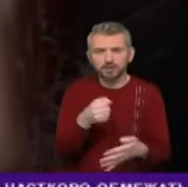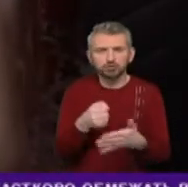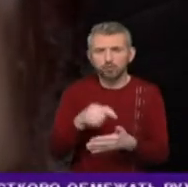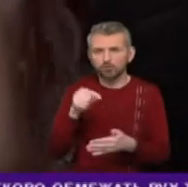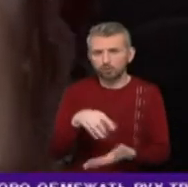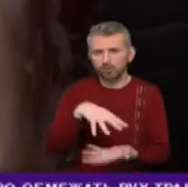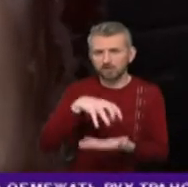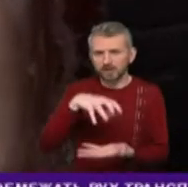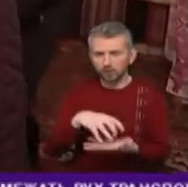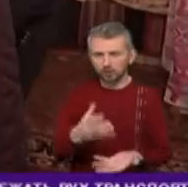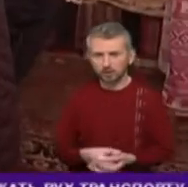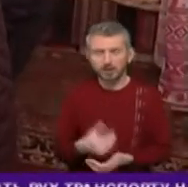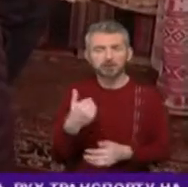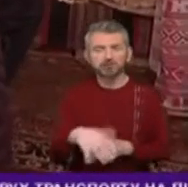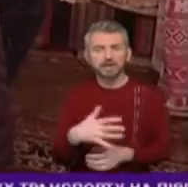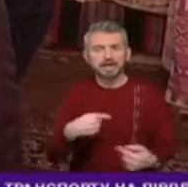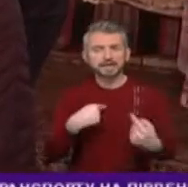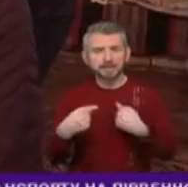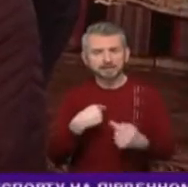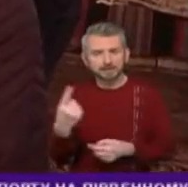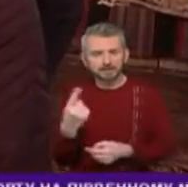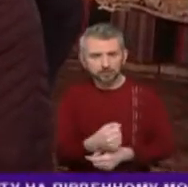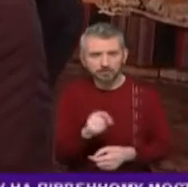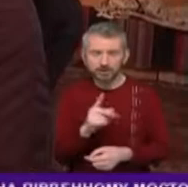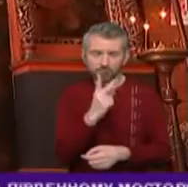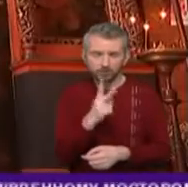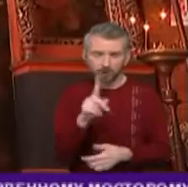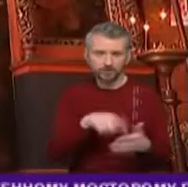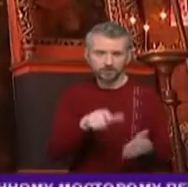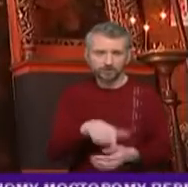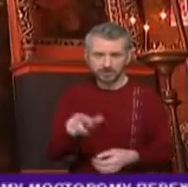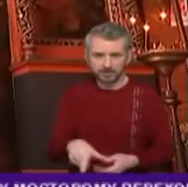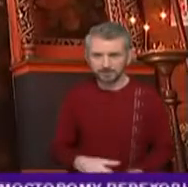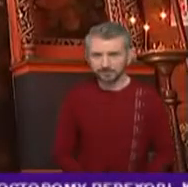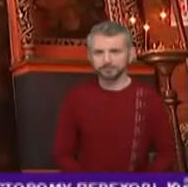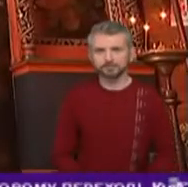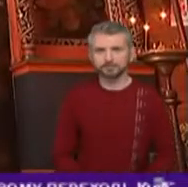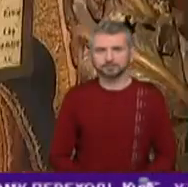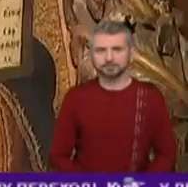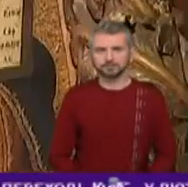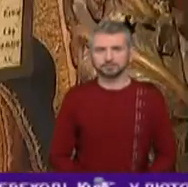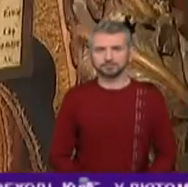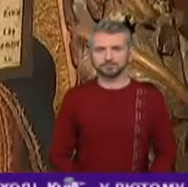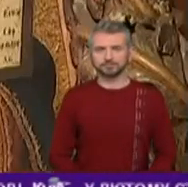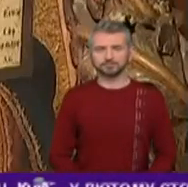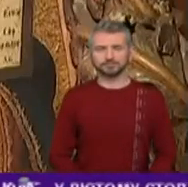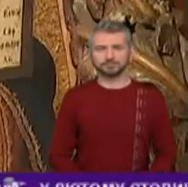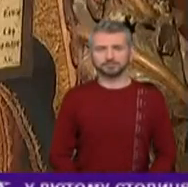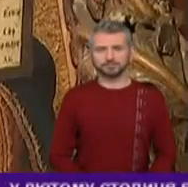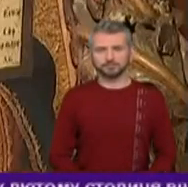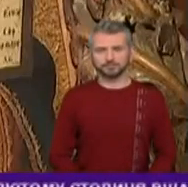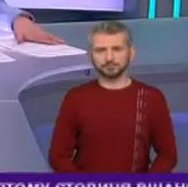цього Великодня. І вже на Страсний тиждень її побачать віряни. Оксана Цибуля, Олександр Гончаренко, телеканал